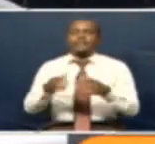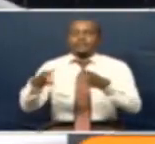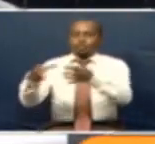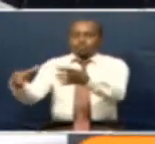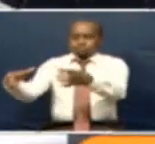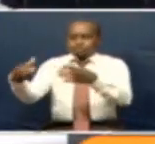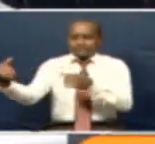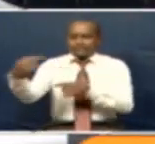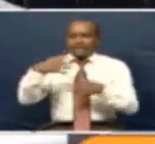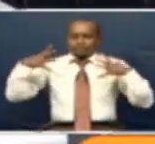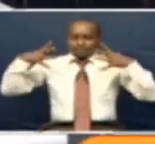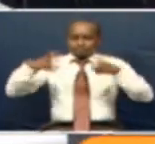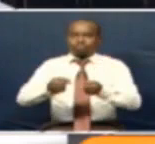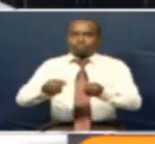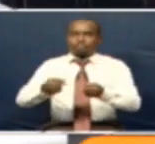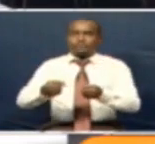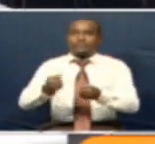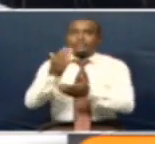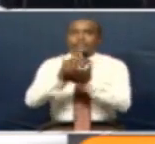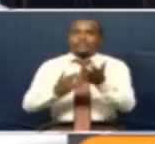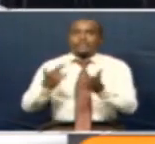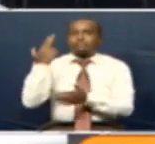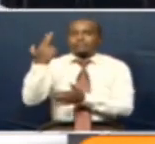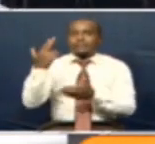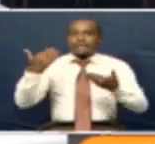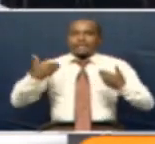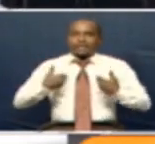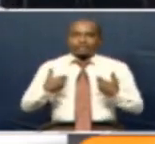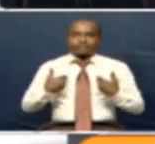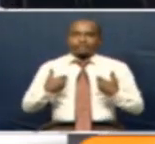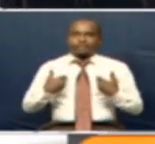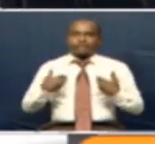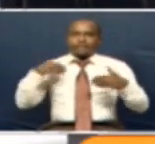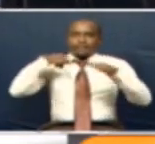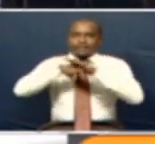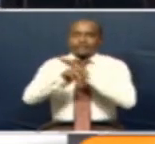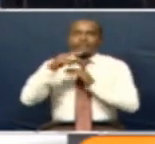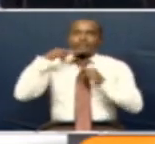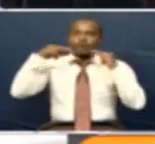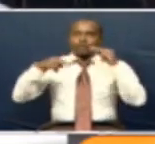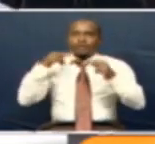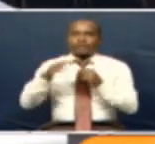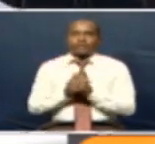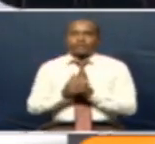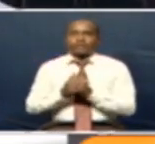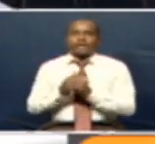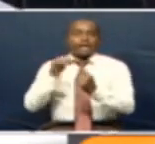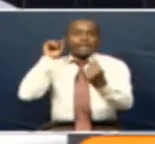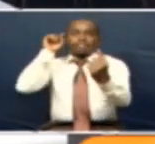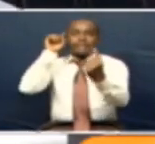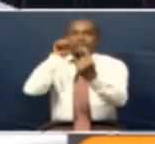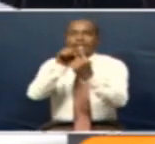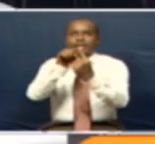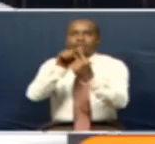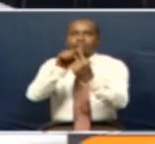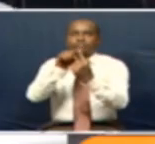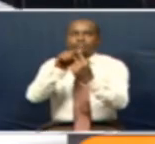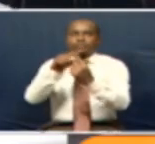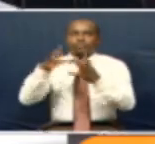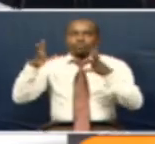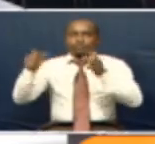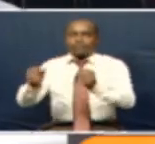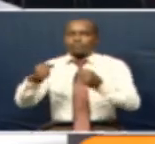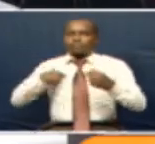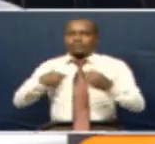hapo, ambao walikuwa wamebeba bunduki ndani ya Serena Hotel. Na ajao kubwa walikuwa wanataka kwenda na mimi